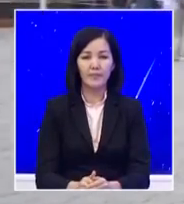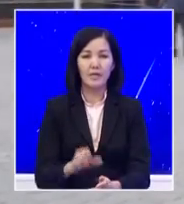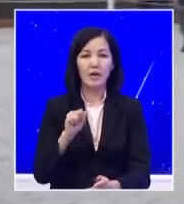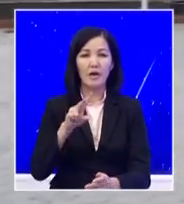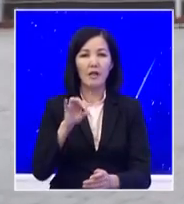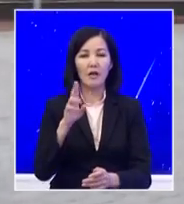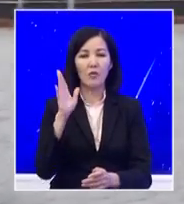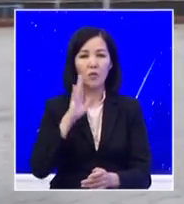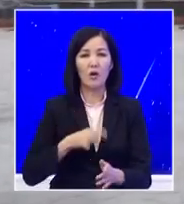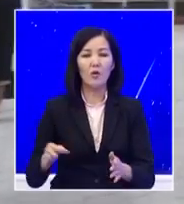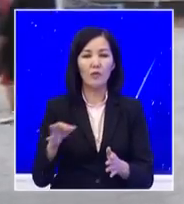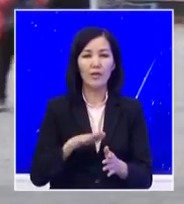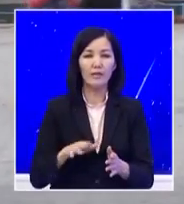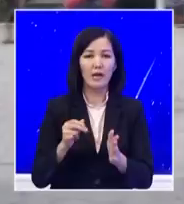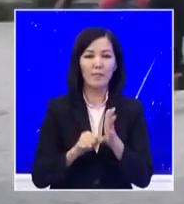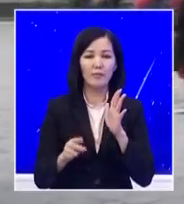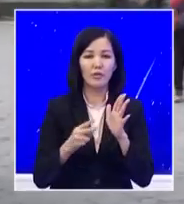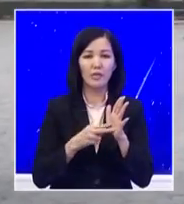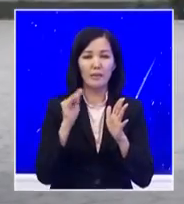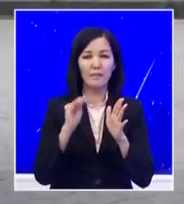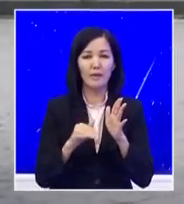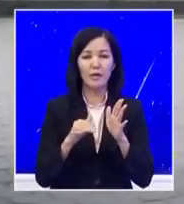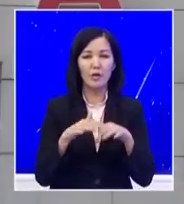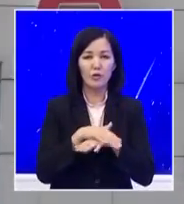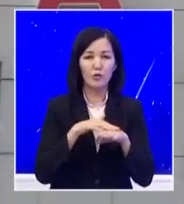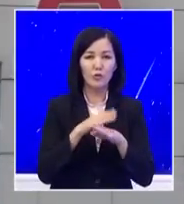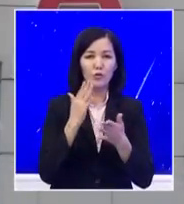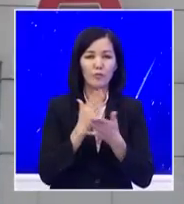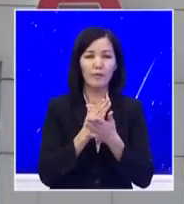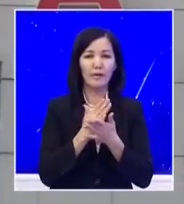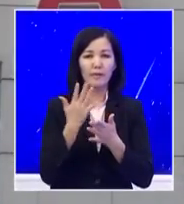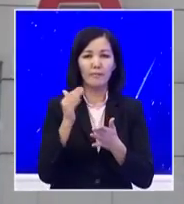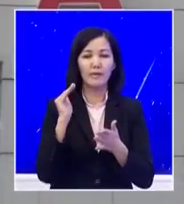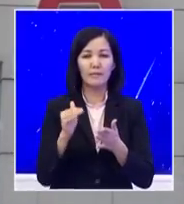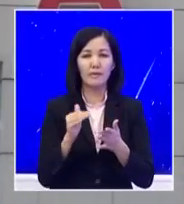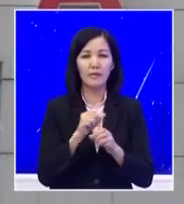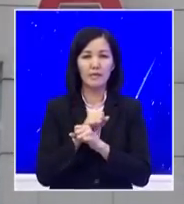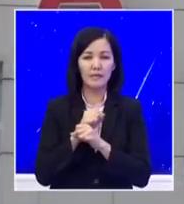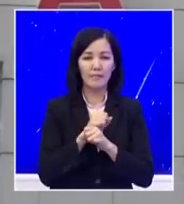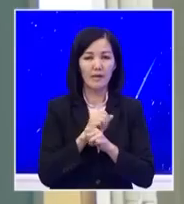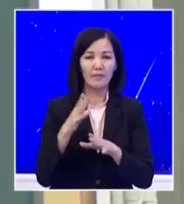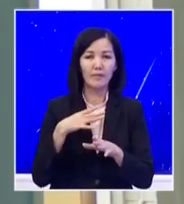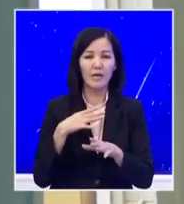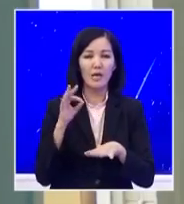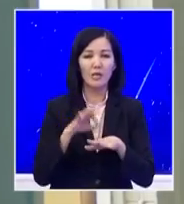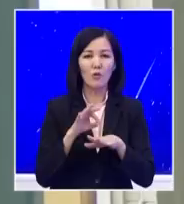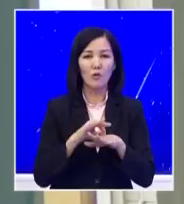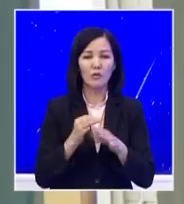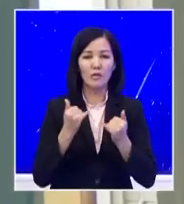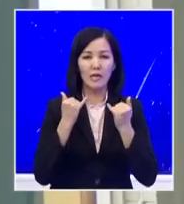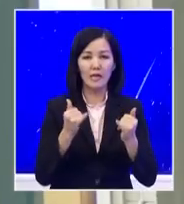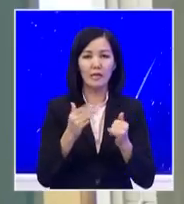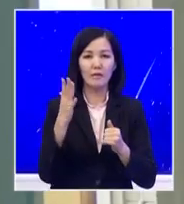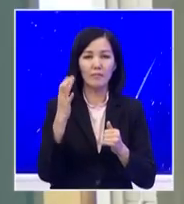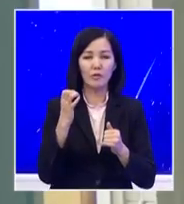Алакөл ауданында 67 мыңнан аса тұрғын бар. Олардың 5 мыңы биыл ем алыпты. Жалпы мұнда науқастарға арналған